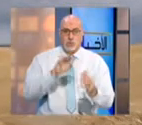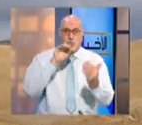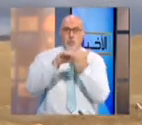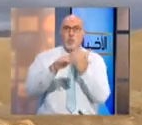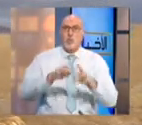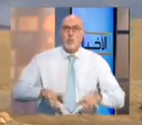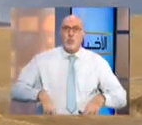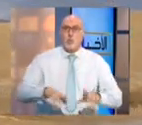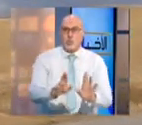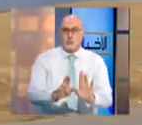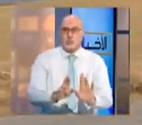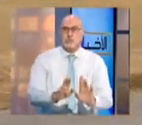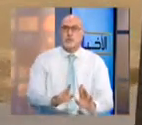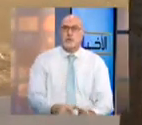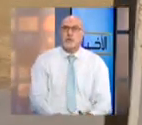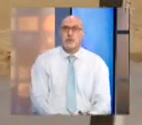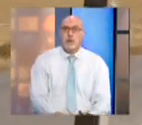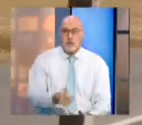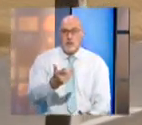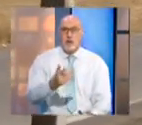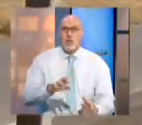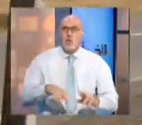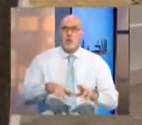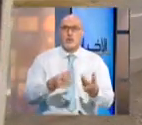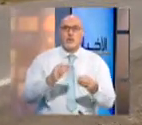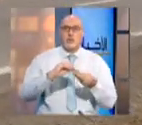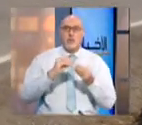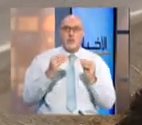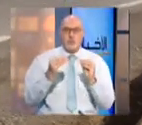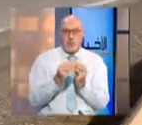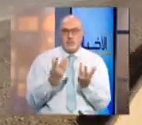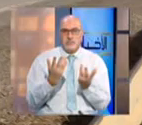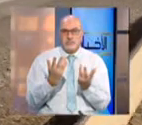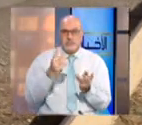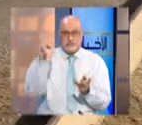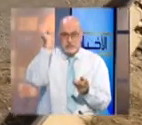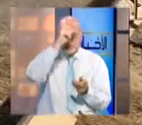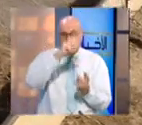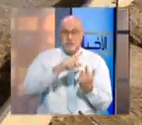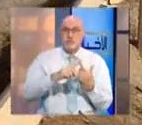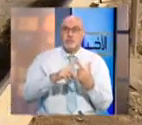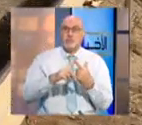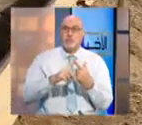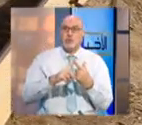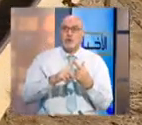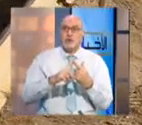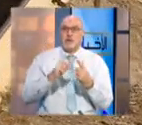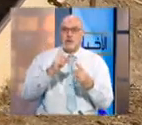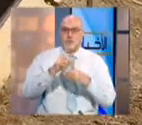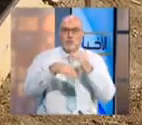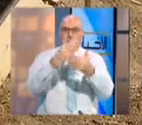يكفي. الوضعية الكارثية للطرقات هنا تؤثر سلبا على الحركة التنموية